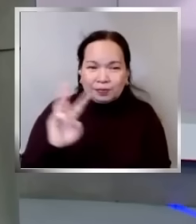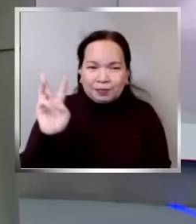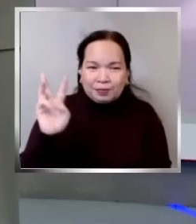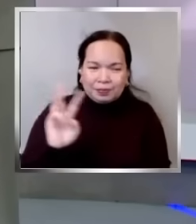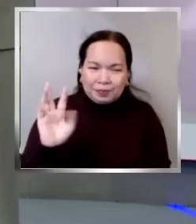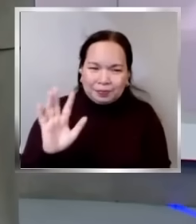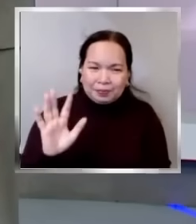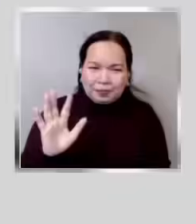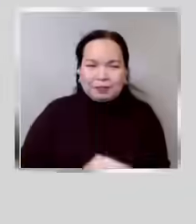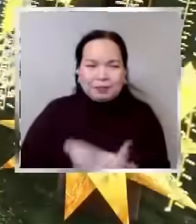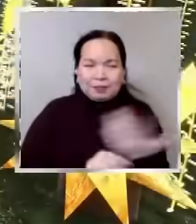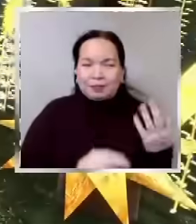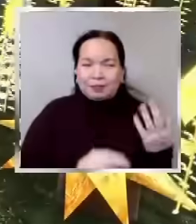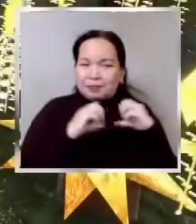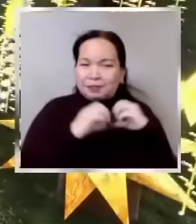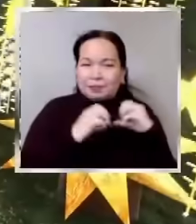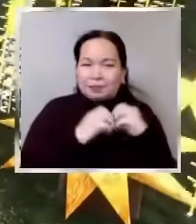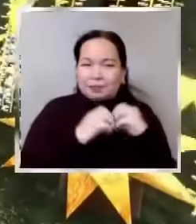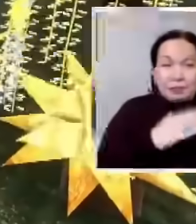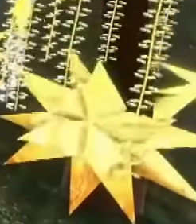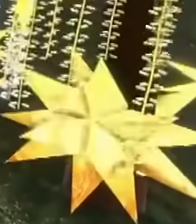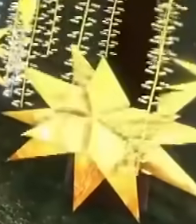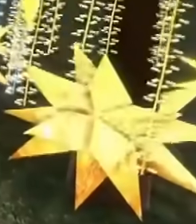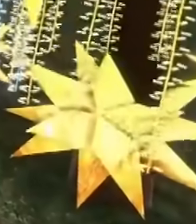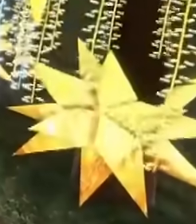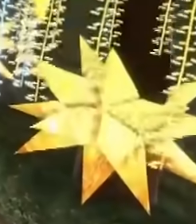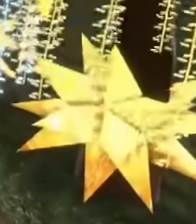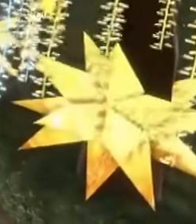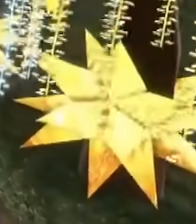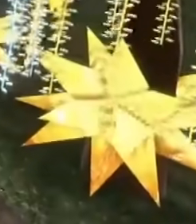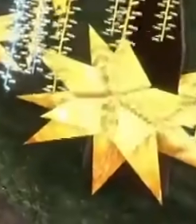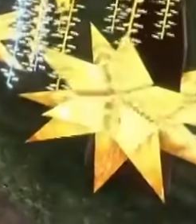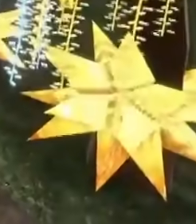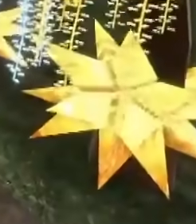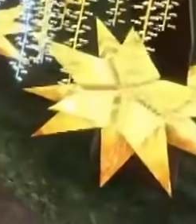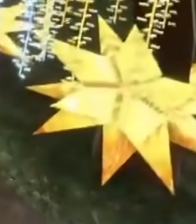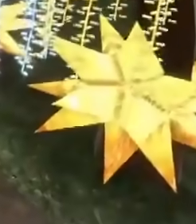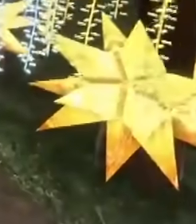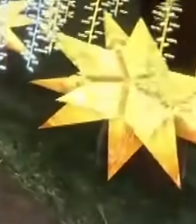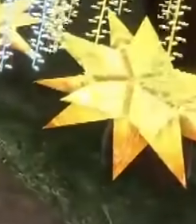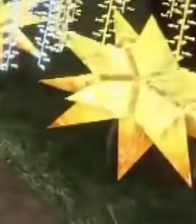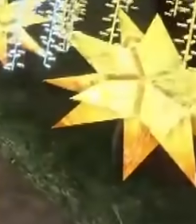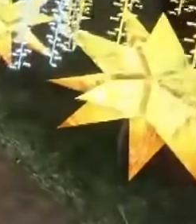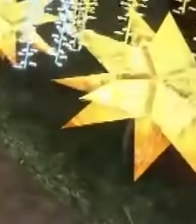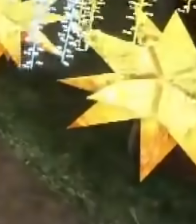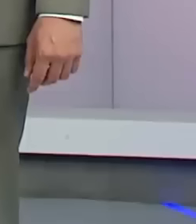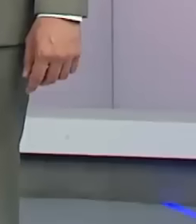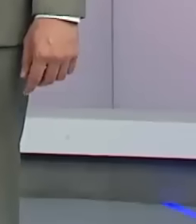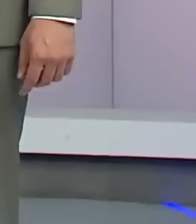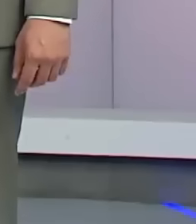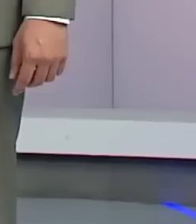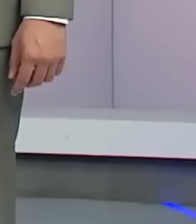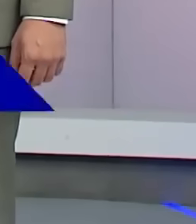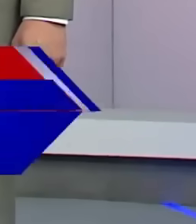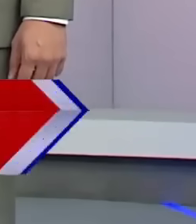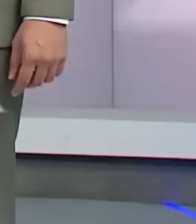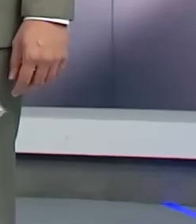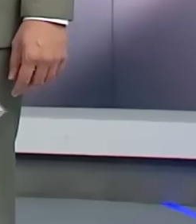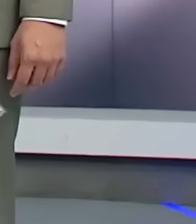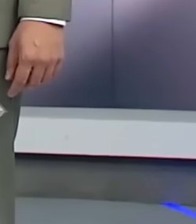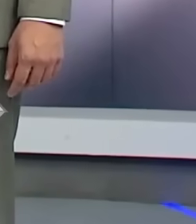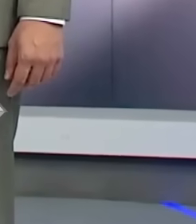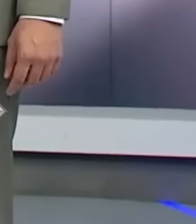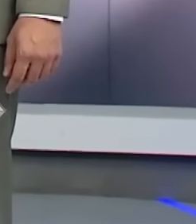Mga kapuso, 96 days na lang, ha? Pasko na! Ako naman po si Vicky Morales para sa mas malaking misyon. Para sa mas malawak